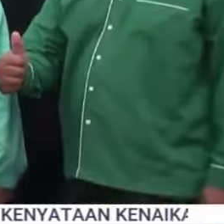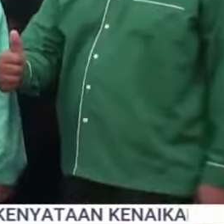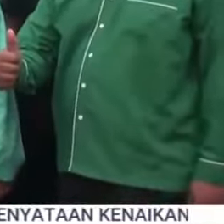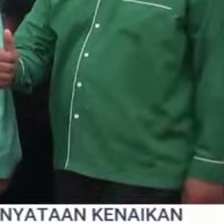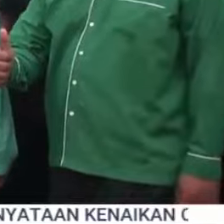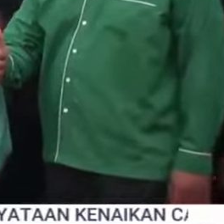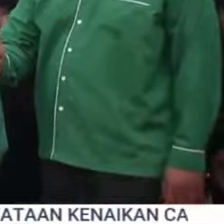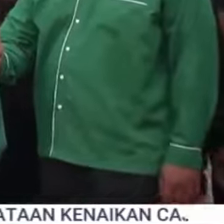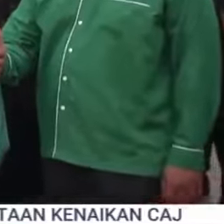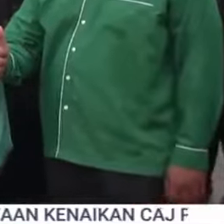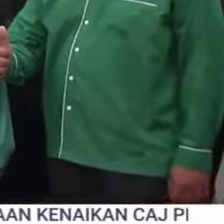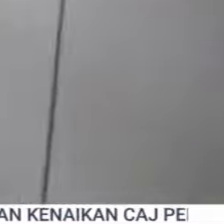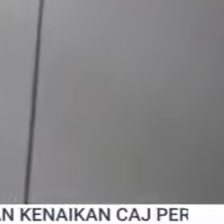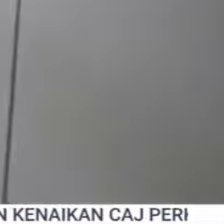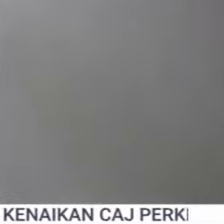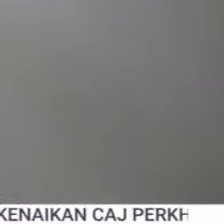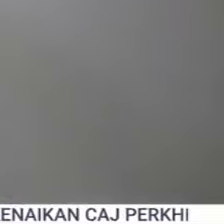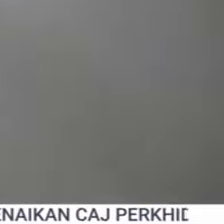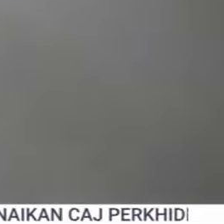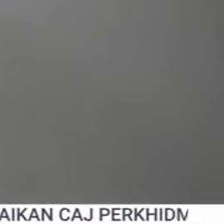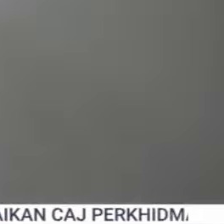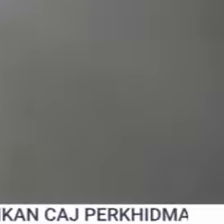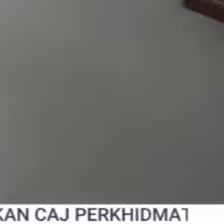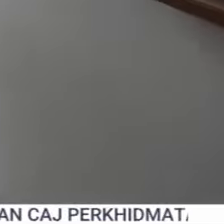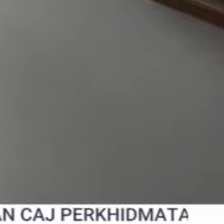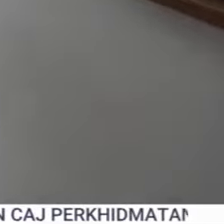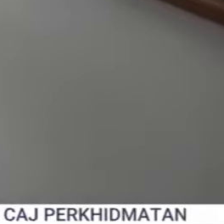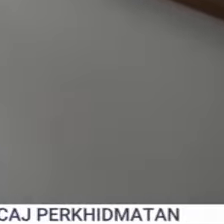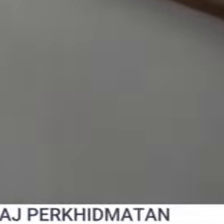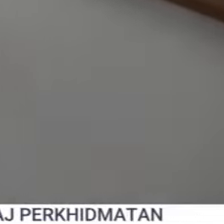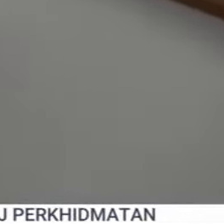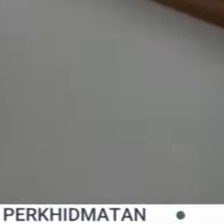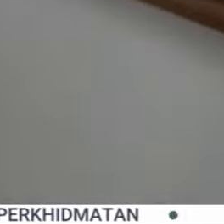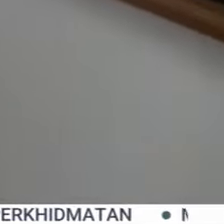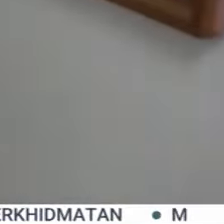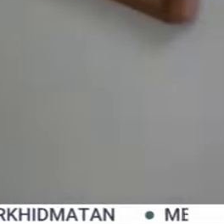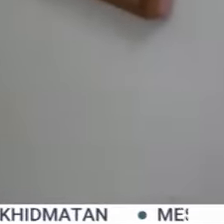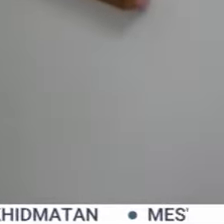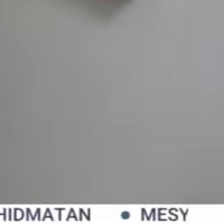Mahkamah batal kemenangan Ahli Parlimen Kemaman pada PRU15.